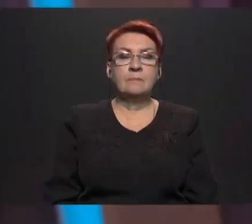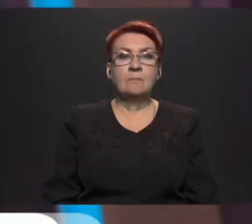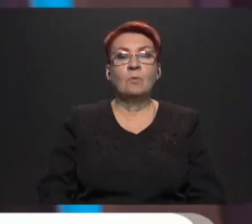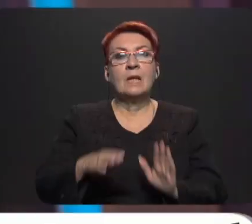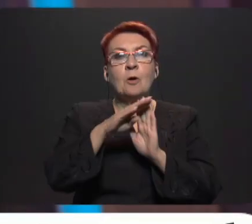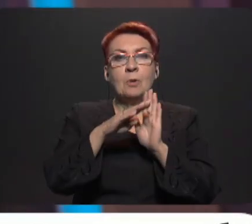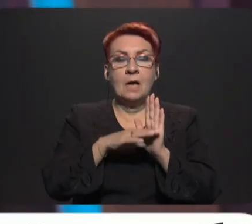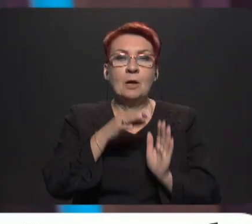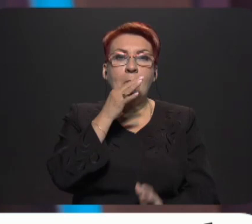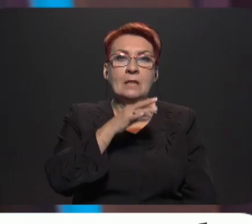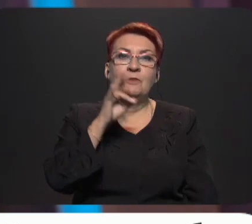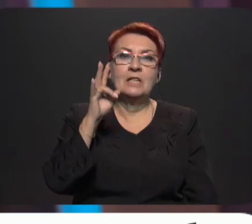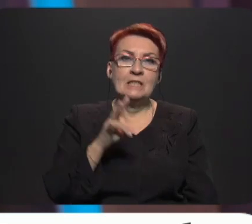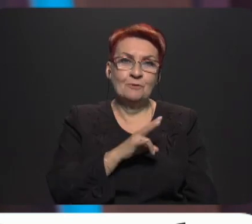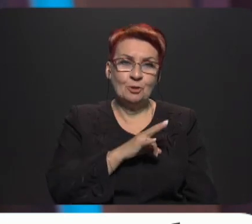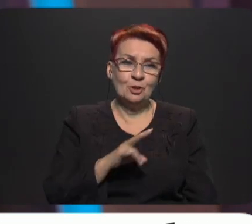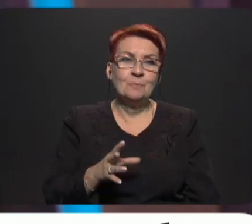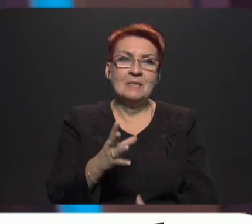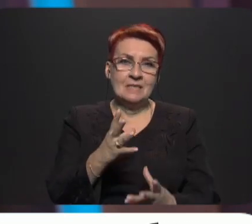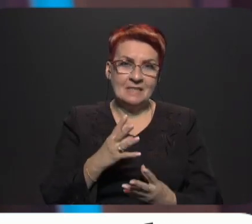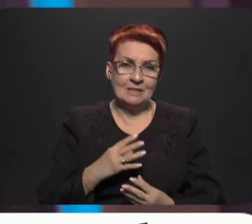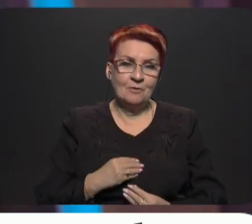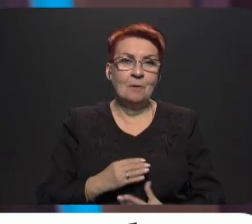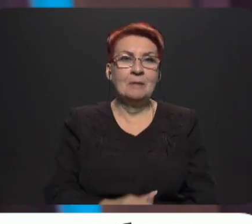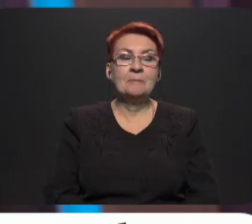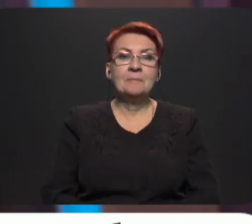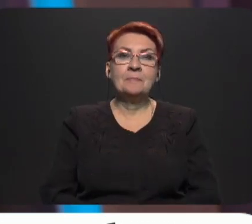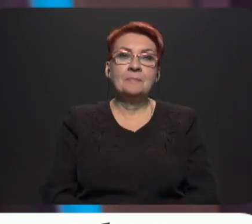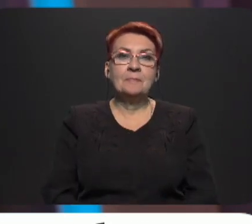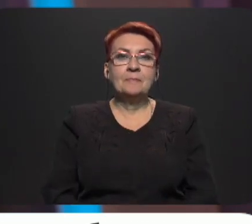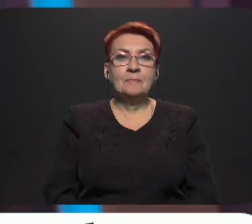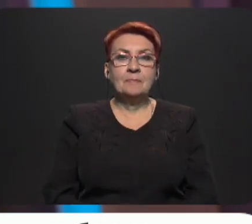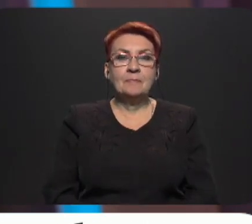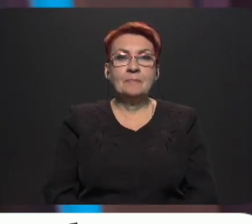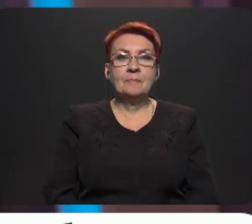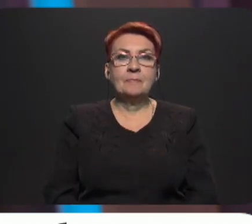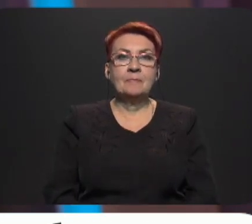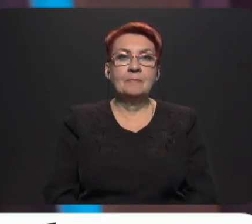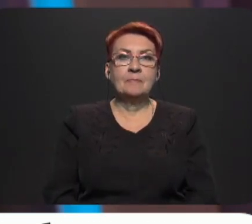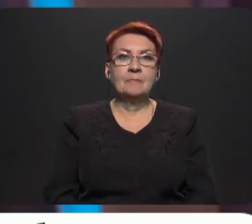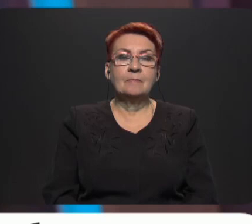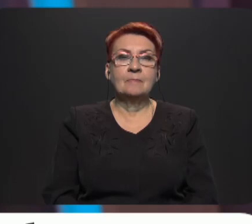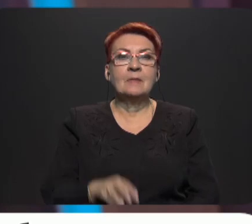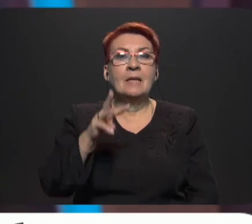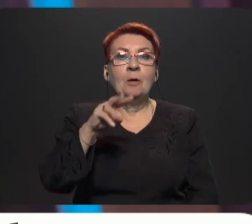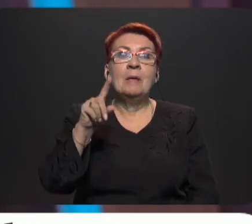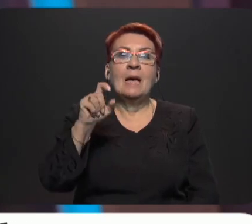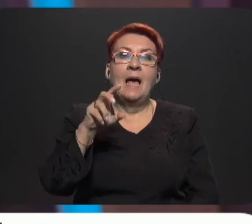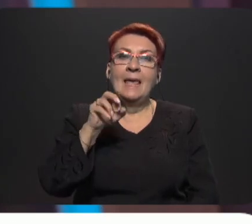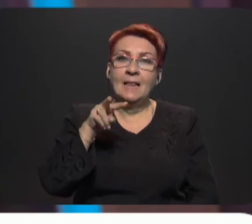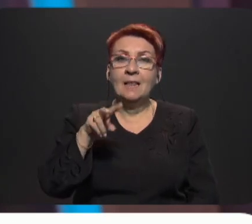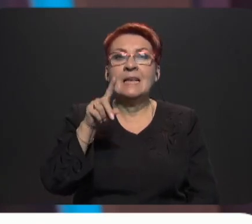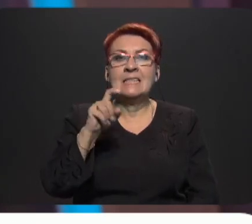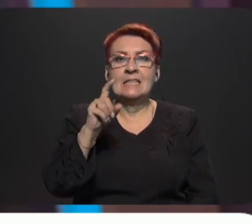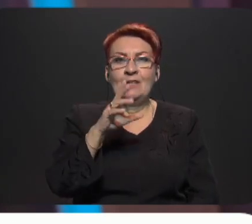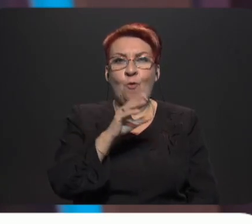Программа «Прямая линия. Ответ священника» снова в эфире. Напомню, что на вопросы ваши отвечает сегодня протоиерей Михаил Зазвонов. И вы можете легко дозвониться к